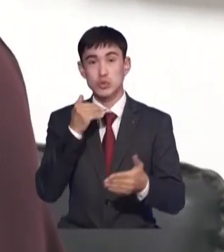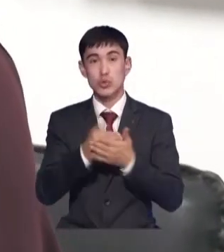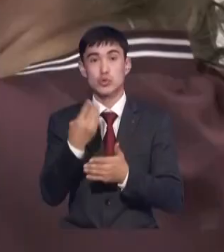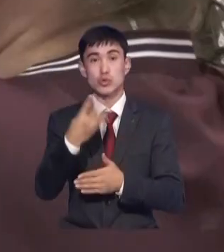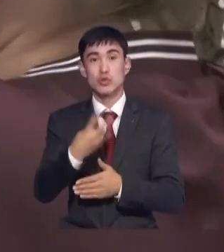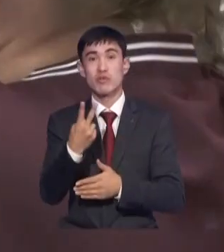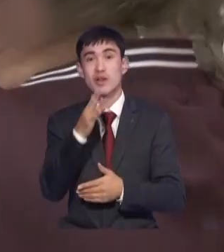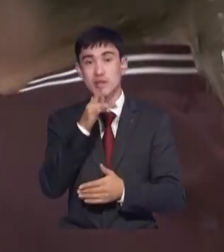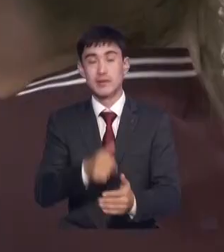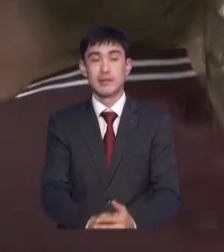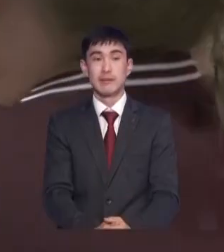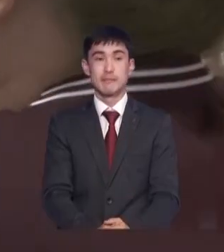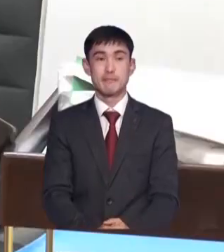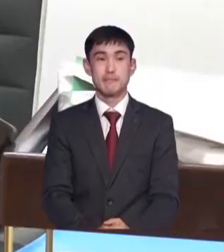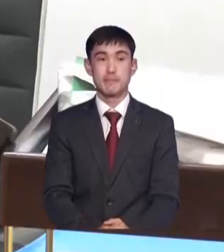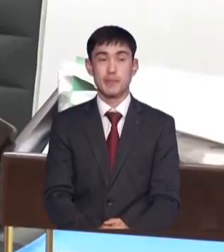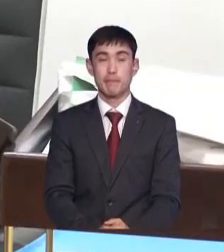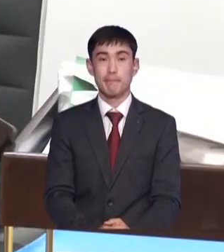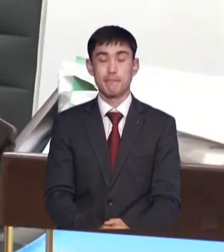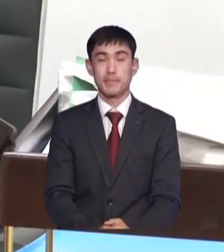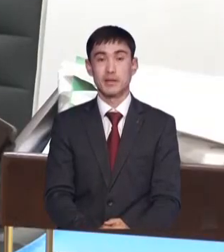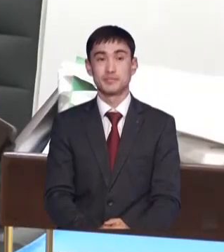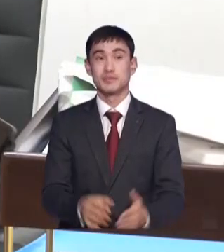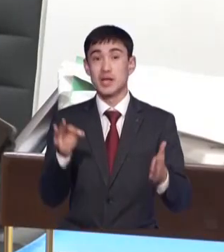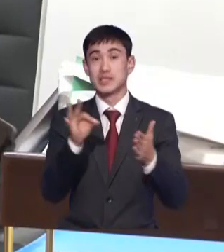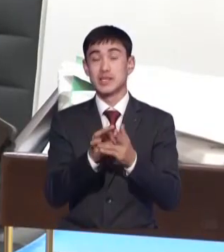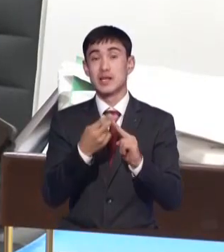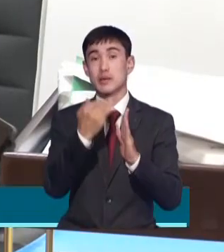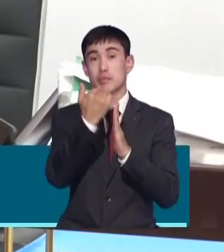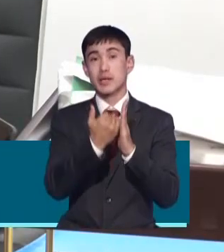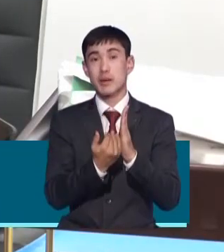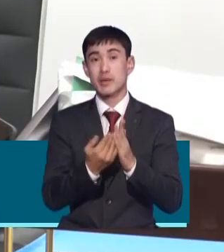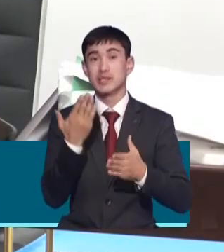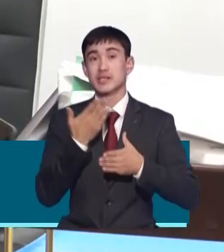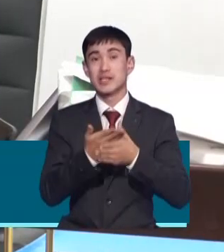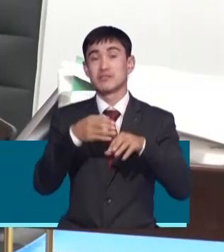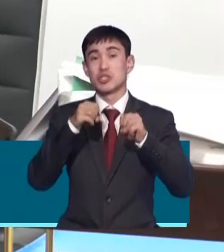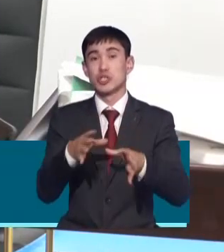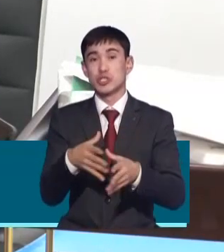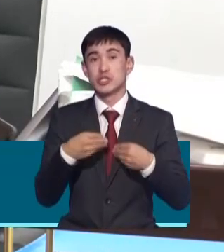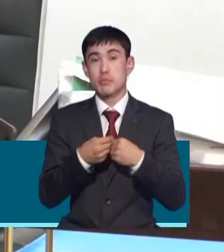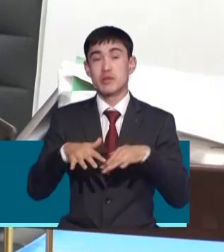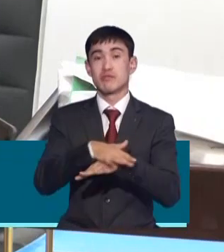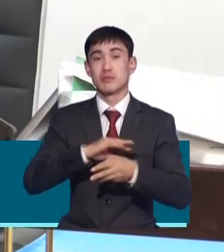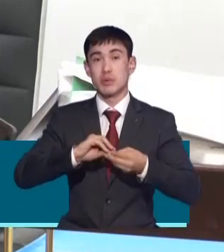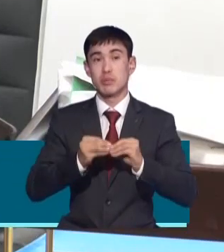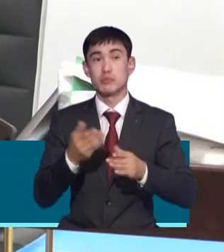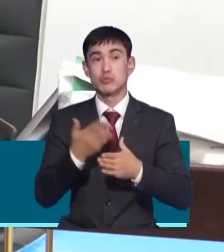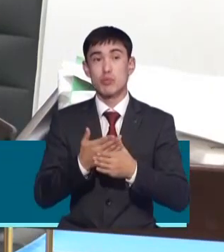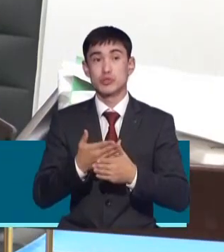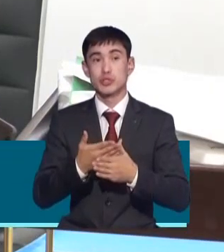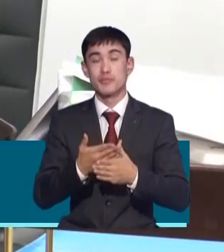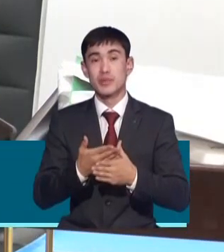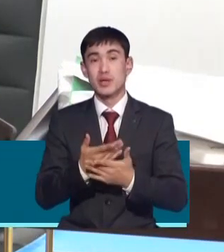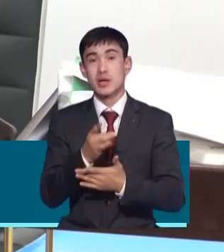до 42 лет. Цель данной программы – это содействие решению семейно-демографических проблем с помощью